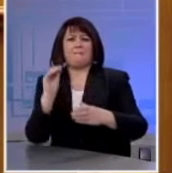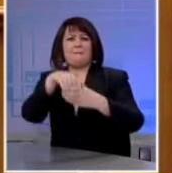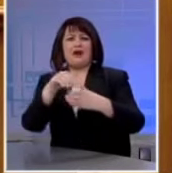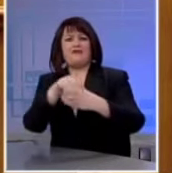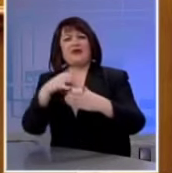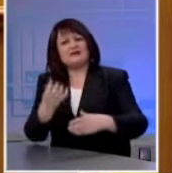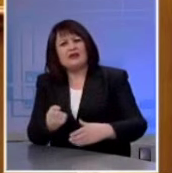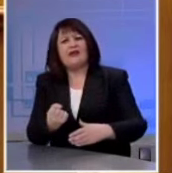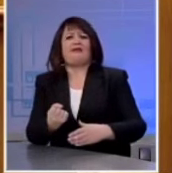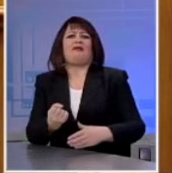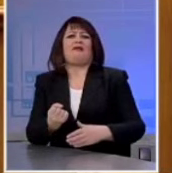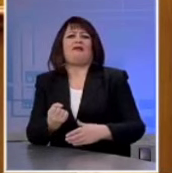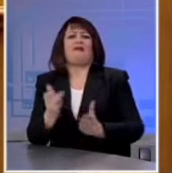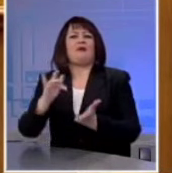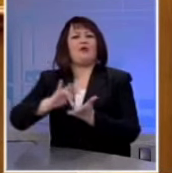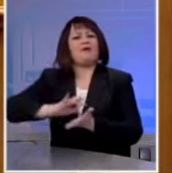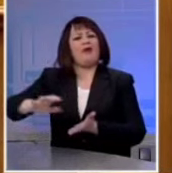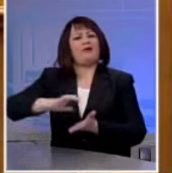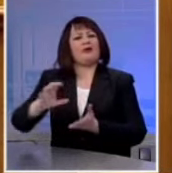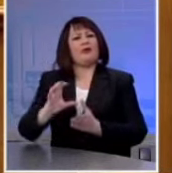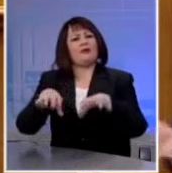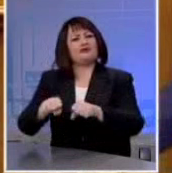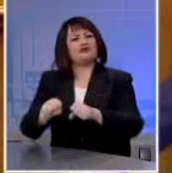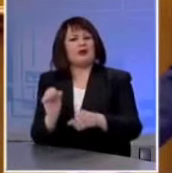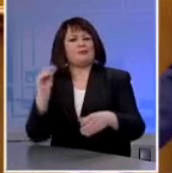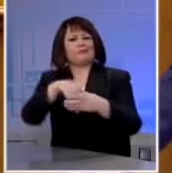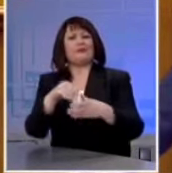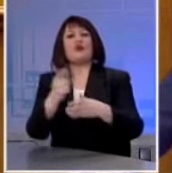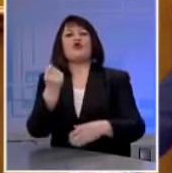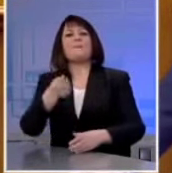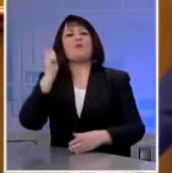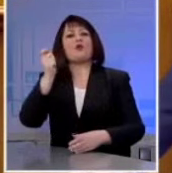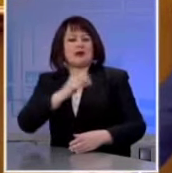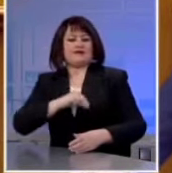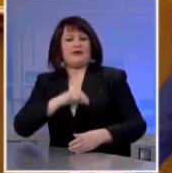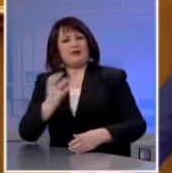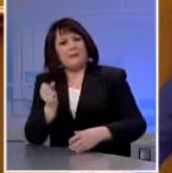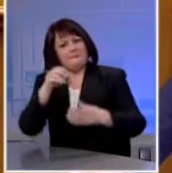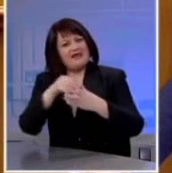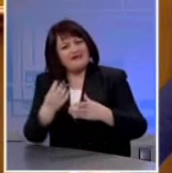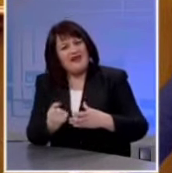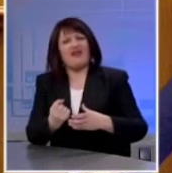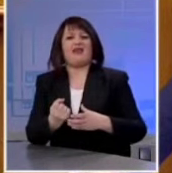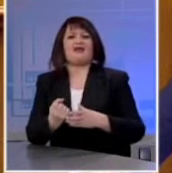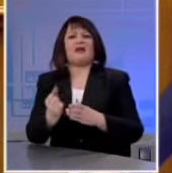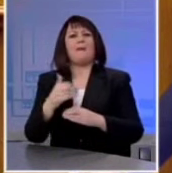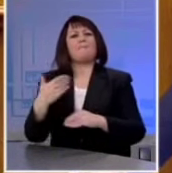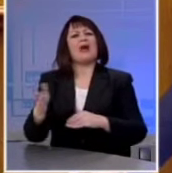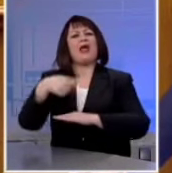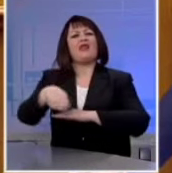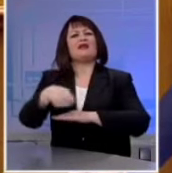παρεμβάσεις, παράκεντρα εξουσίας, οικονομικά και πολιτικά συμφέροντα, παραδικαστικά